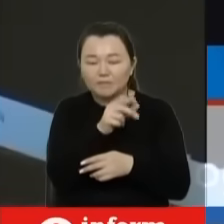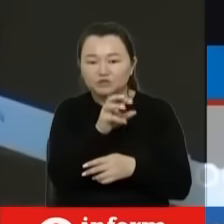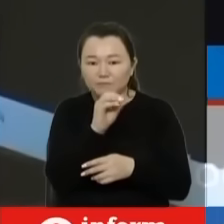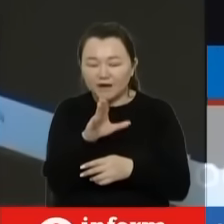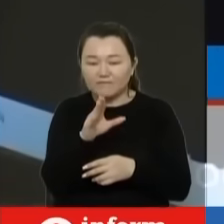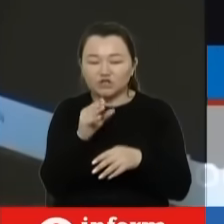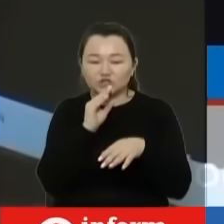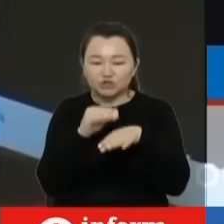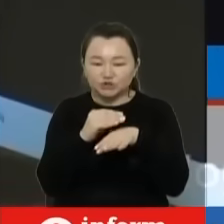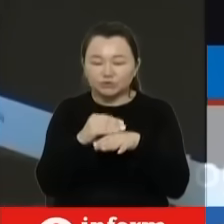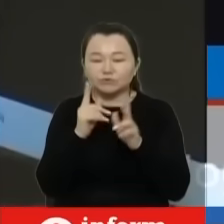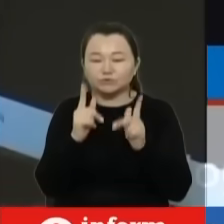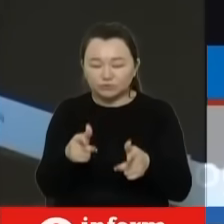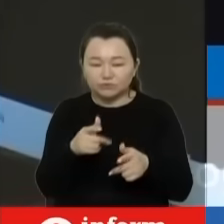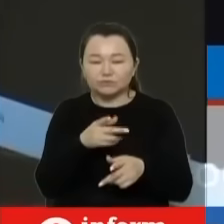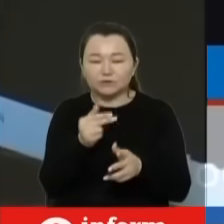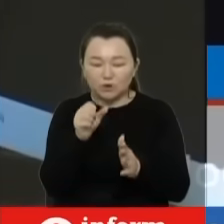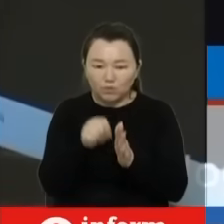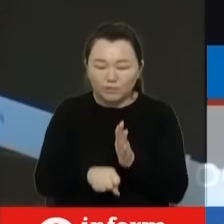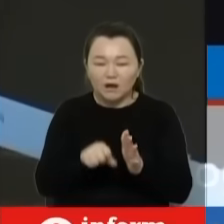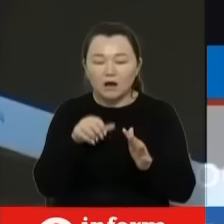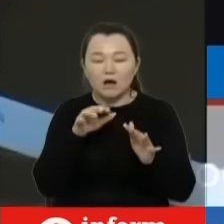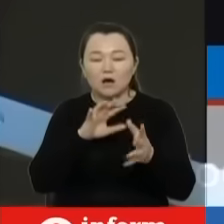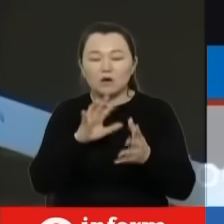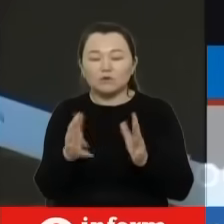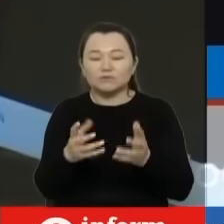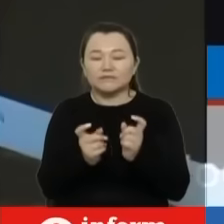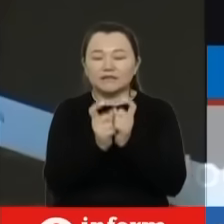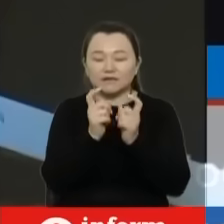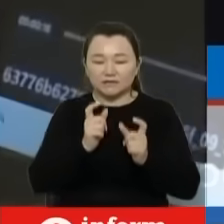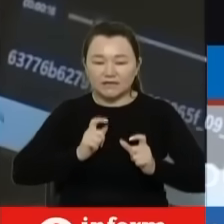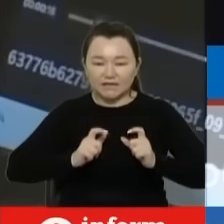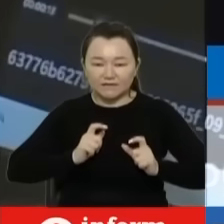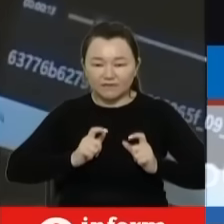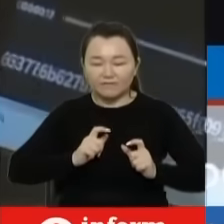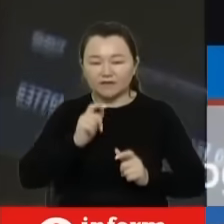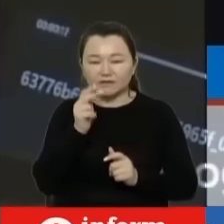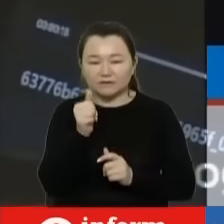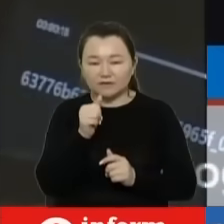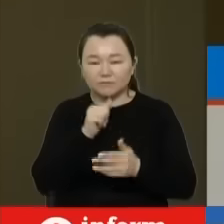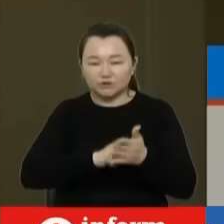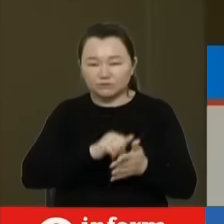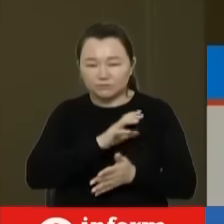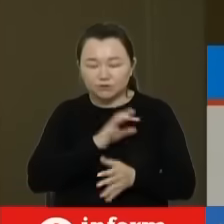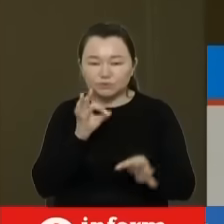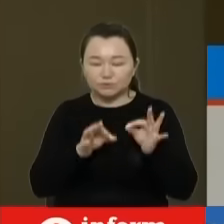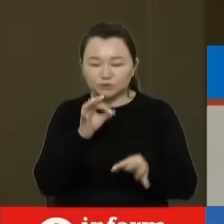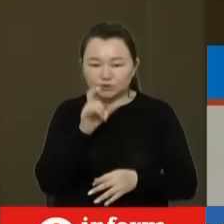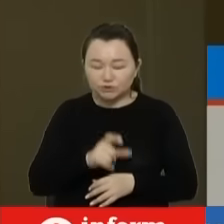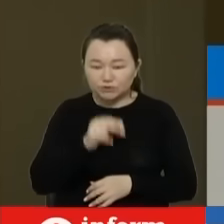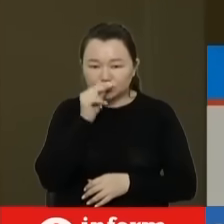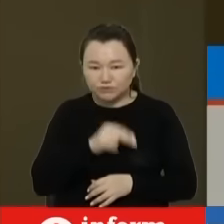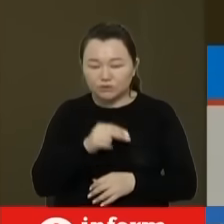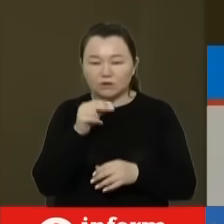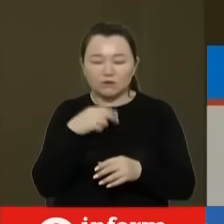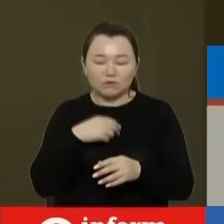келіншегін өлтіргенін мойындайды, ал қайғылы оқиғаға әкеп соққан кикілжіңге қызғаныш себеп болғанын айтады. Бірақ сот отырысында қасақана ажал